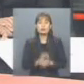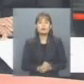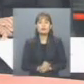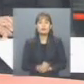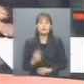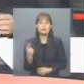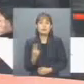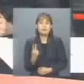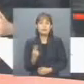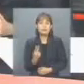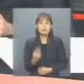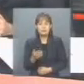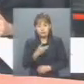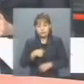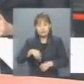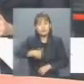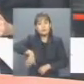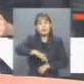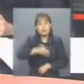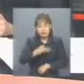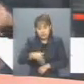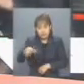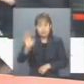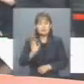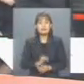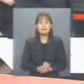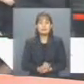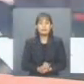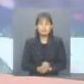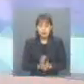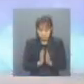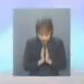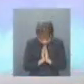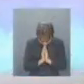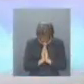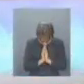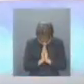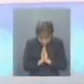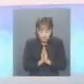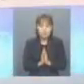พรบดีลัทธนาดีพร้อมทีมงานลาไปก่อนค่ะสวัสดีค่ะ สวัสดีค่ะ